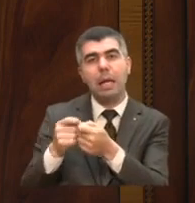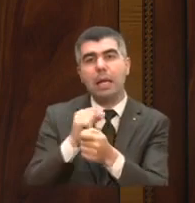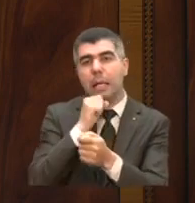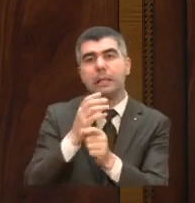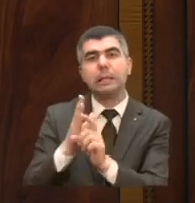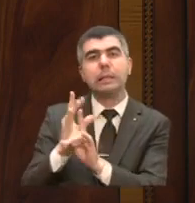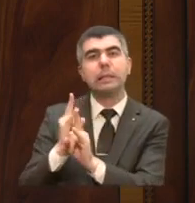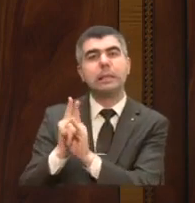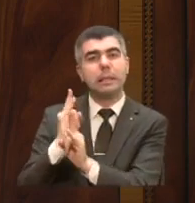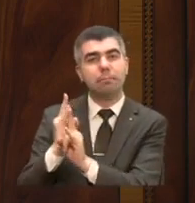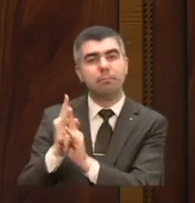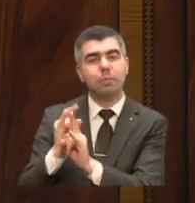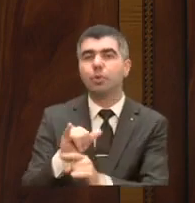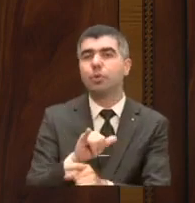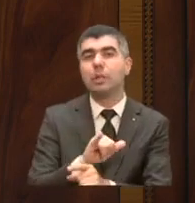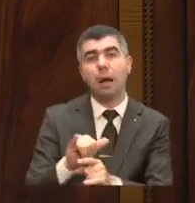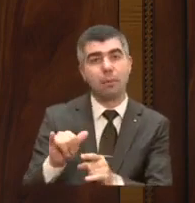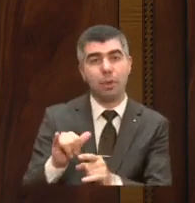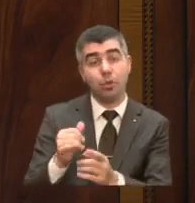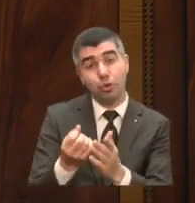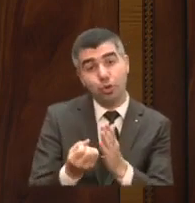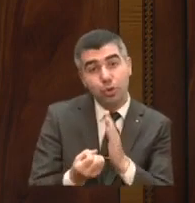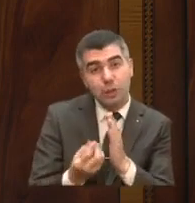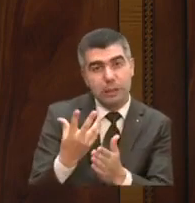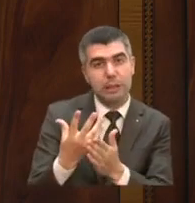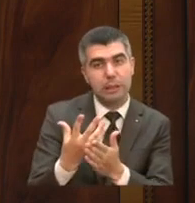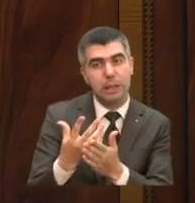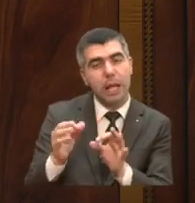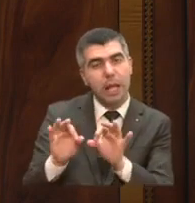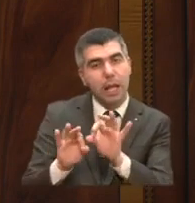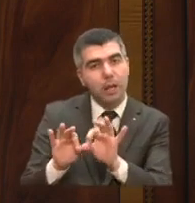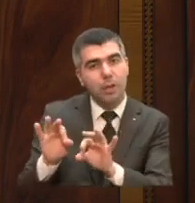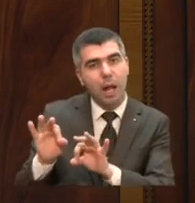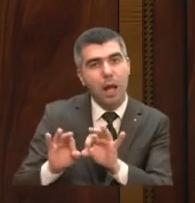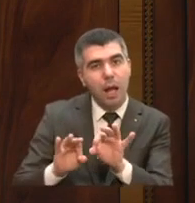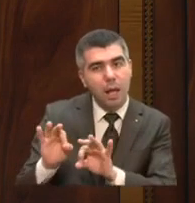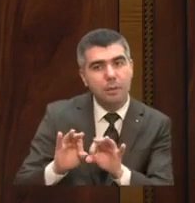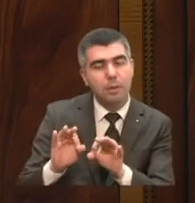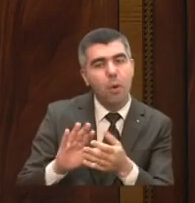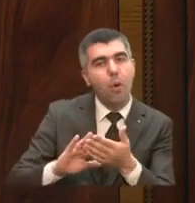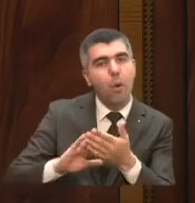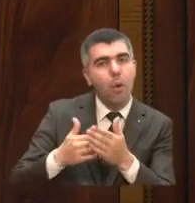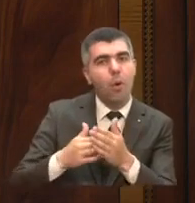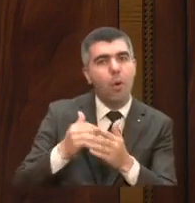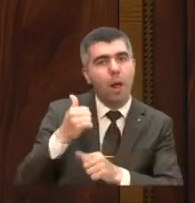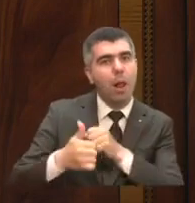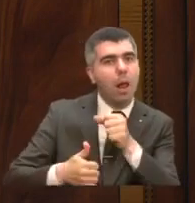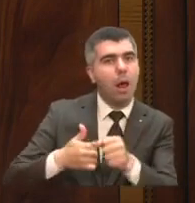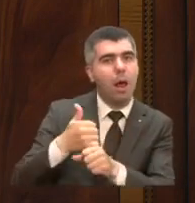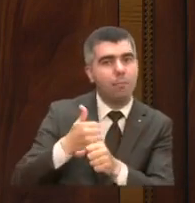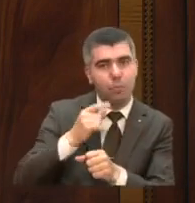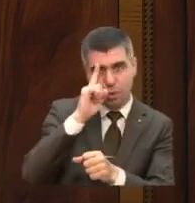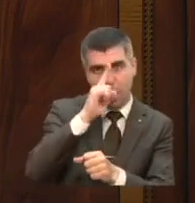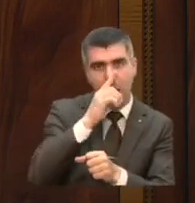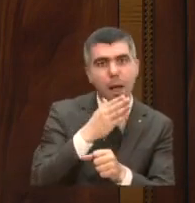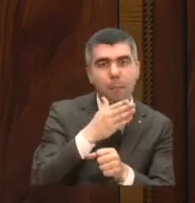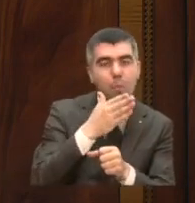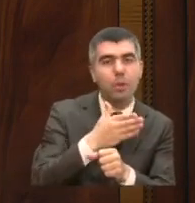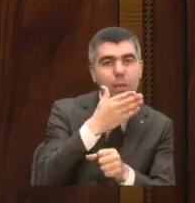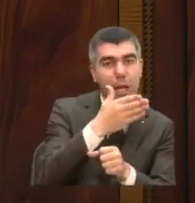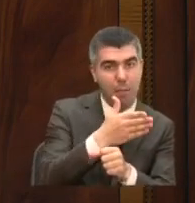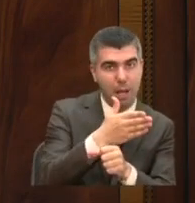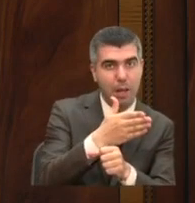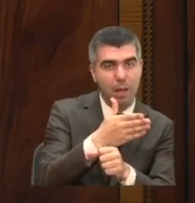الساكنة. إذن تيكون عندنا واحد الإجراءات اللي تنديروا سنويا واللي غادي تستمر. هذه القضية اللي شرحوا لها السادة النواب